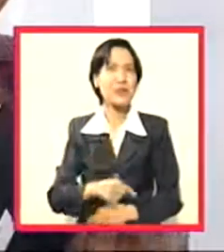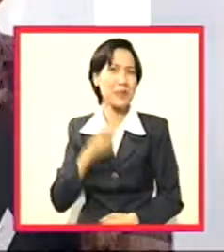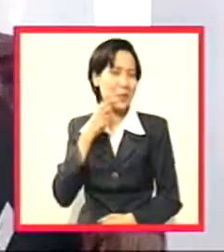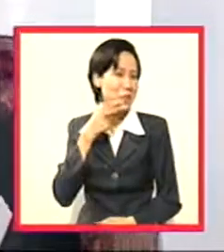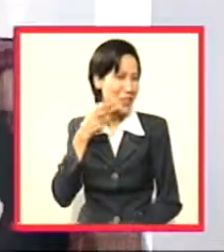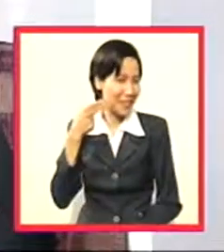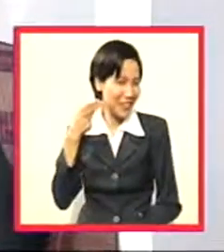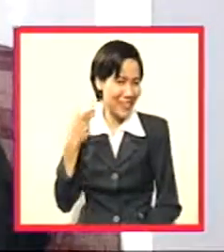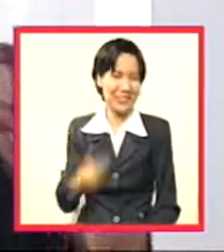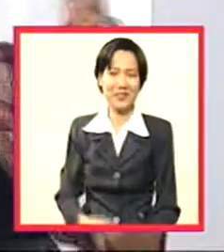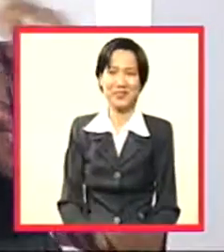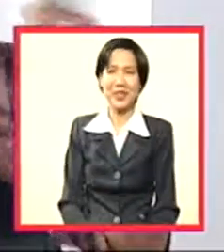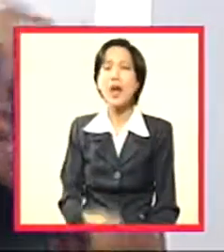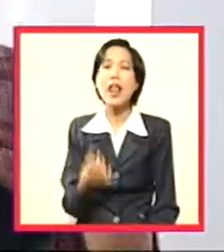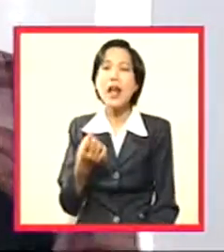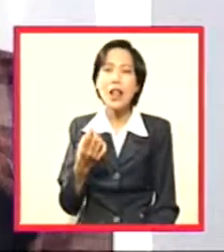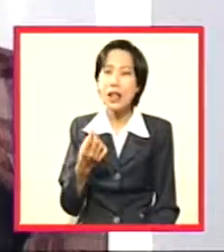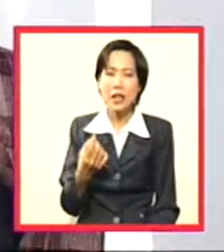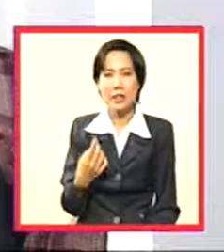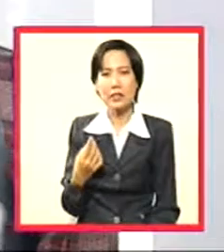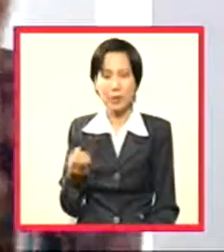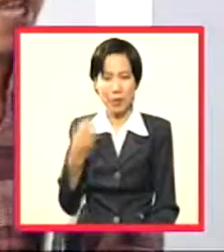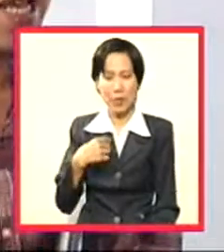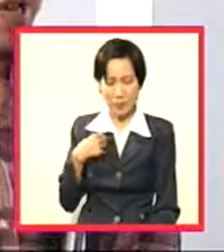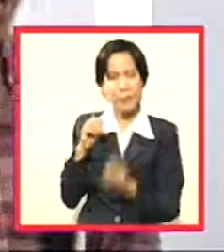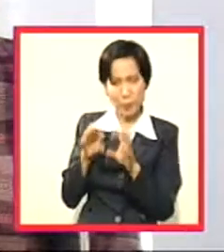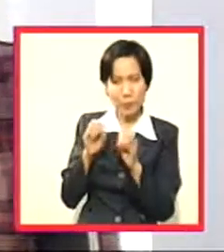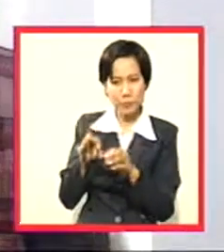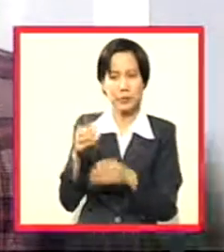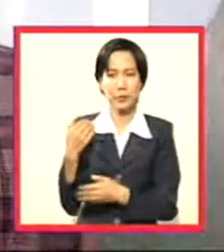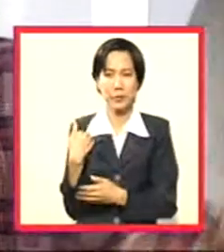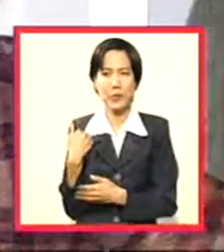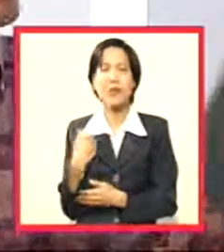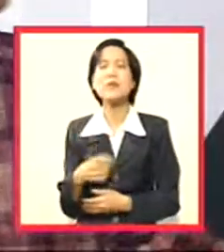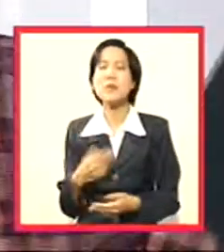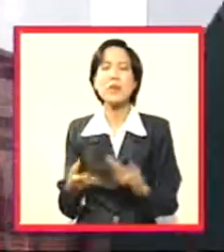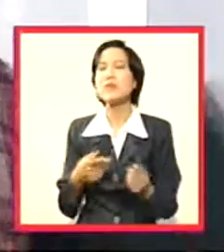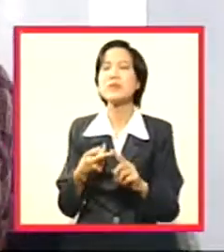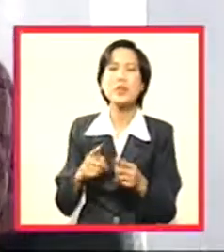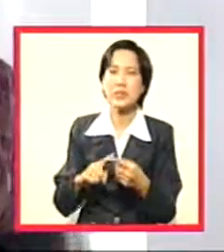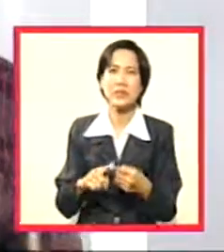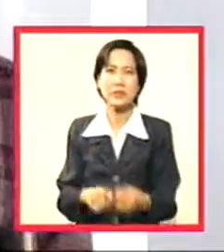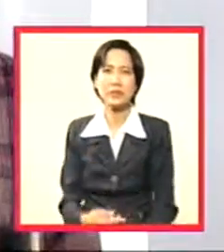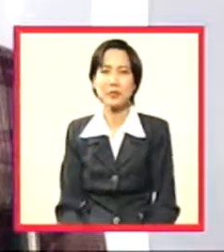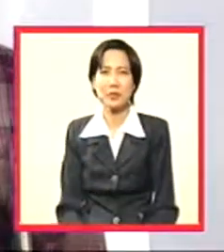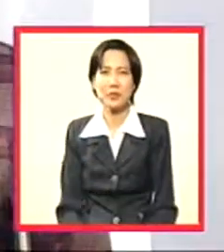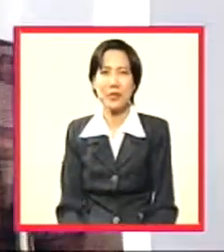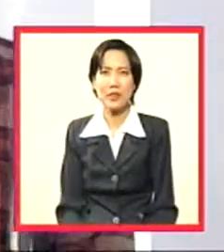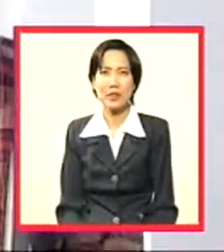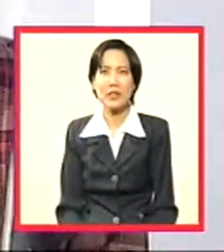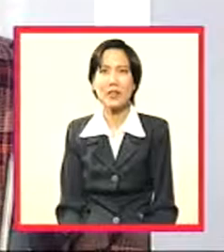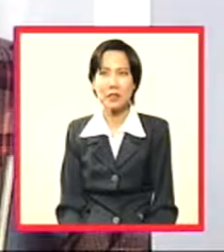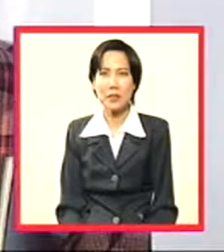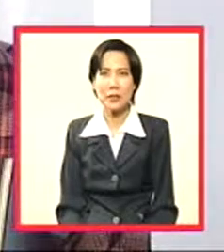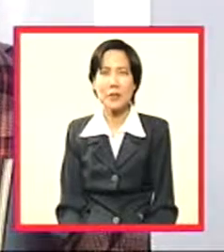าดูนะมีอะไรว่ามาว่ามาว่ามาเดี๋ยวข้าสอนให้เรามันคนกันเองอยู่แล้ว ครับท่านผู้ชม